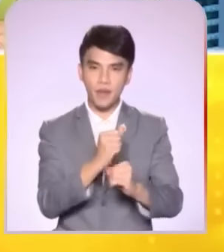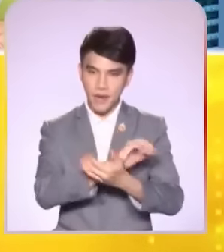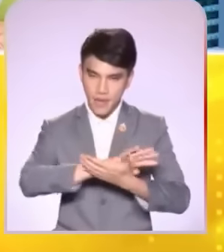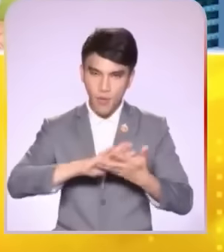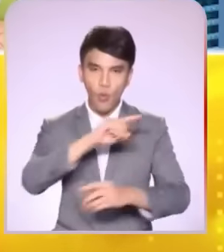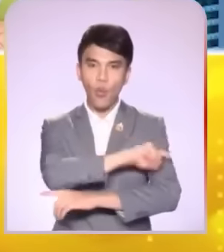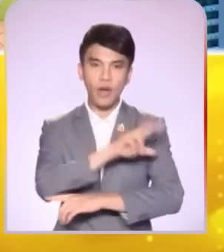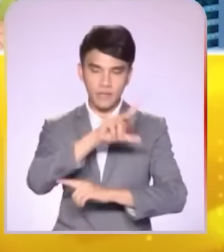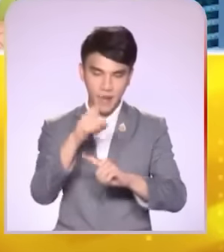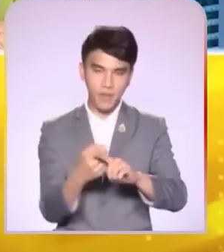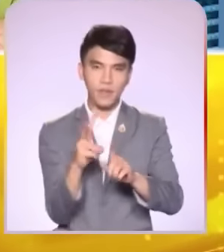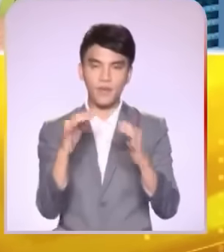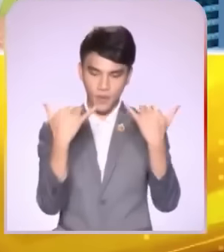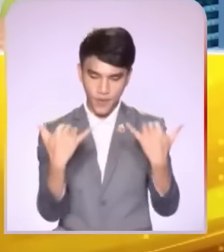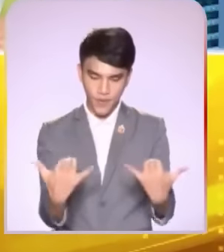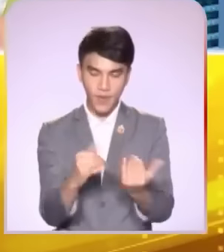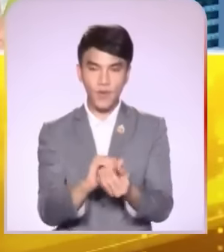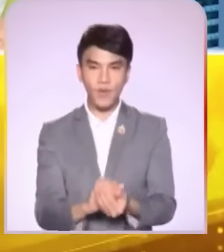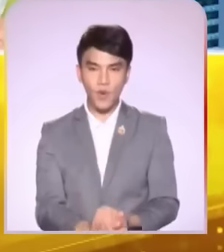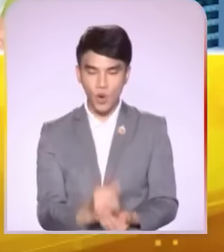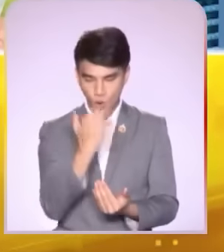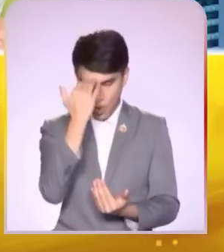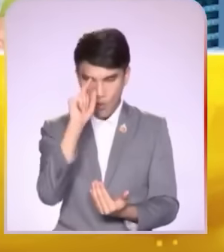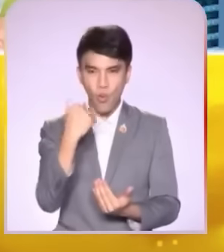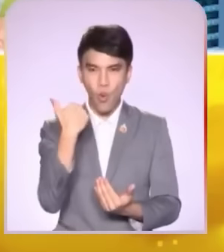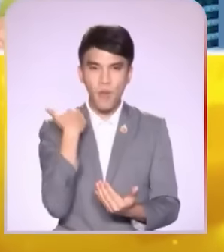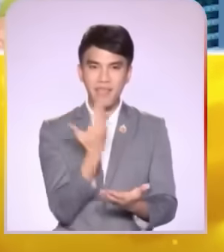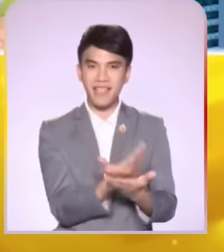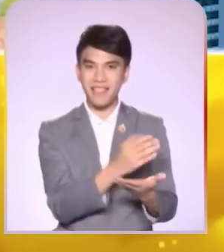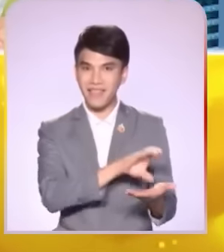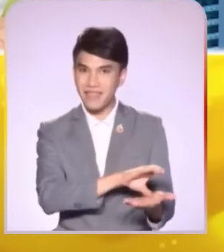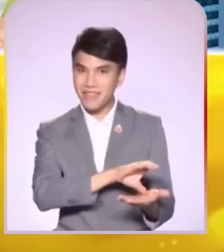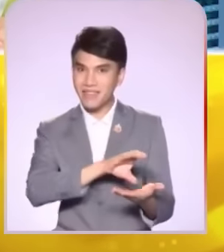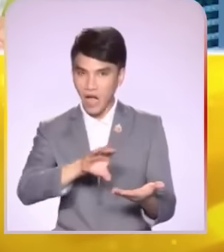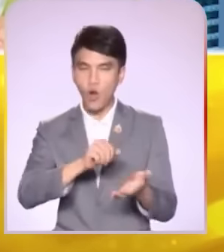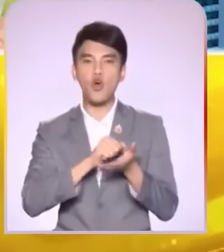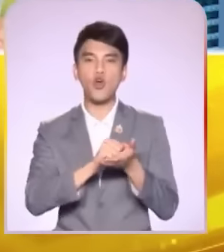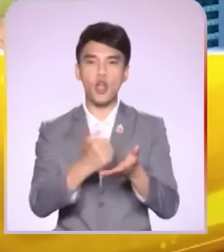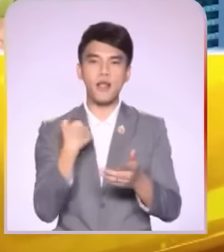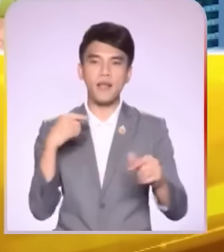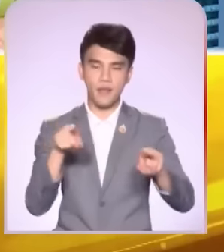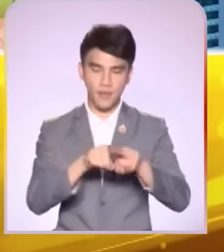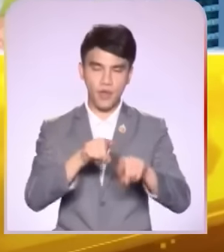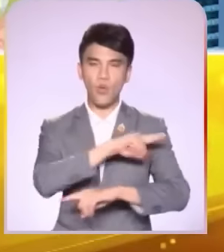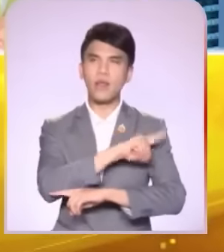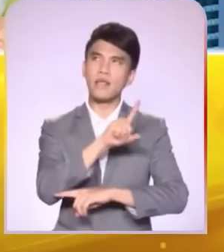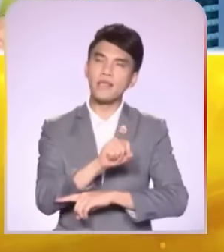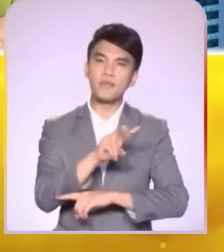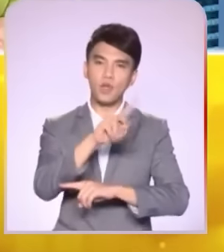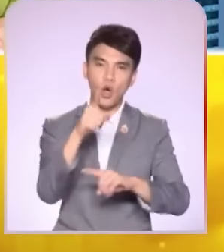ร็จภายในวันที่3ธันวาคมนี้เพราะว่าเขาจะมีรอบโอนรอบตกหล่นให้ด้วย22ตุล